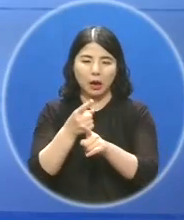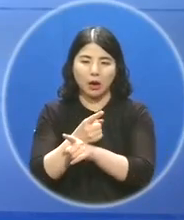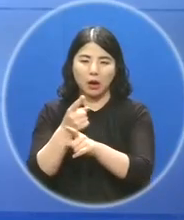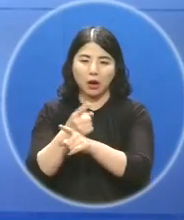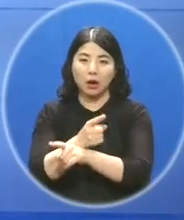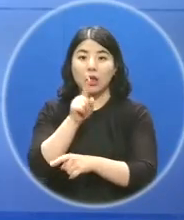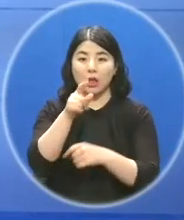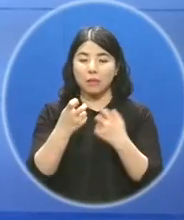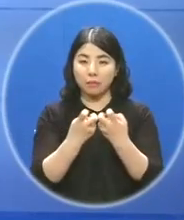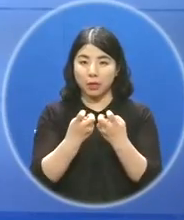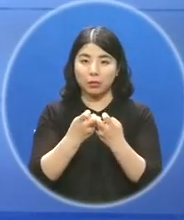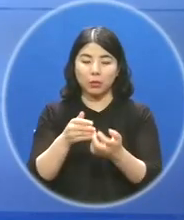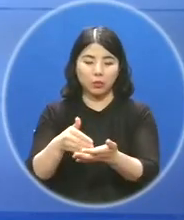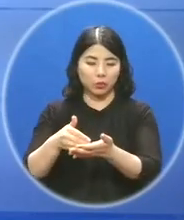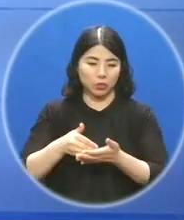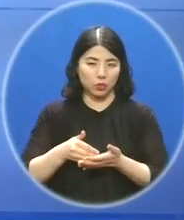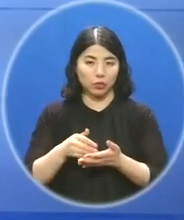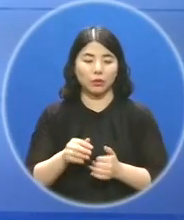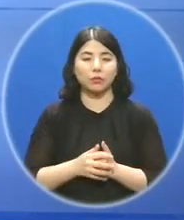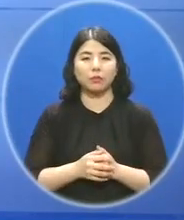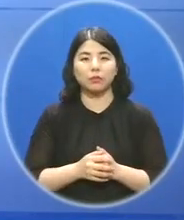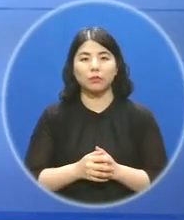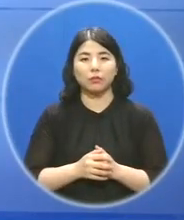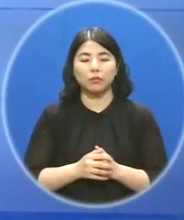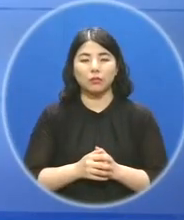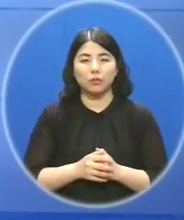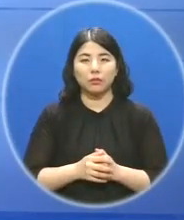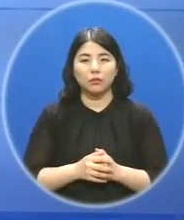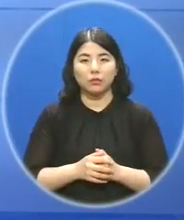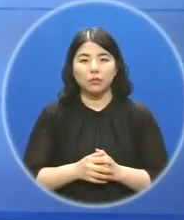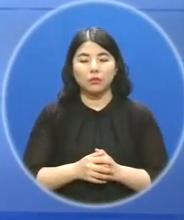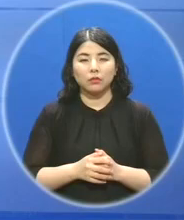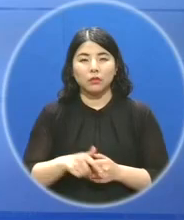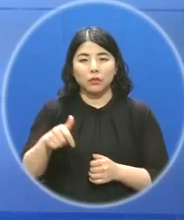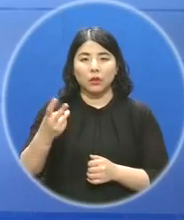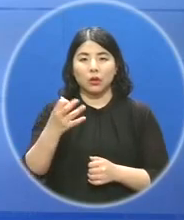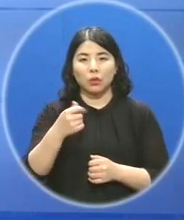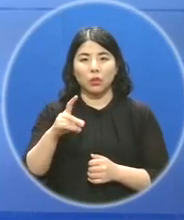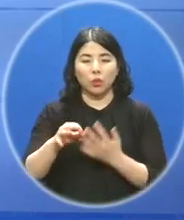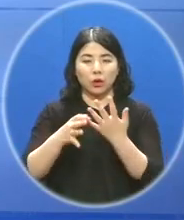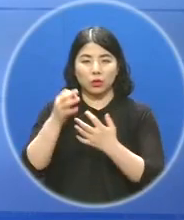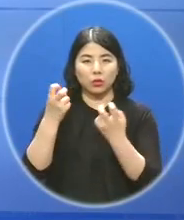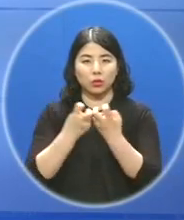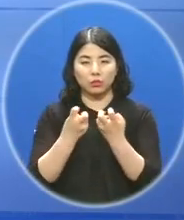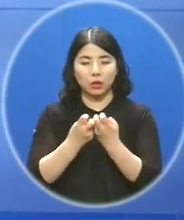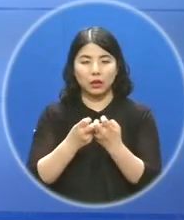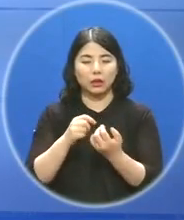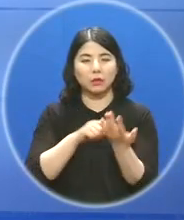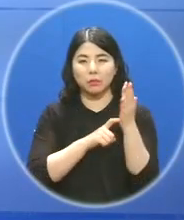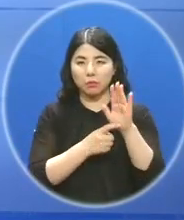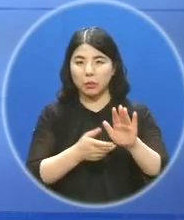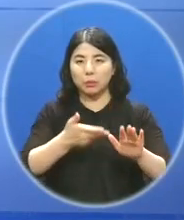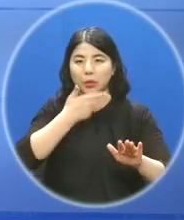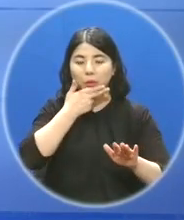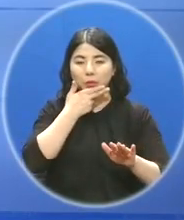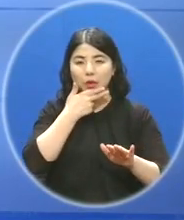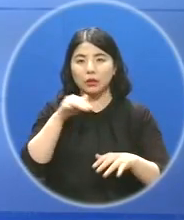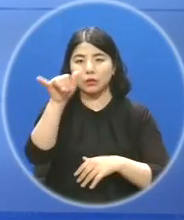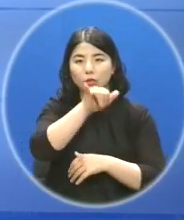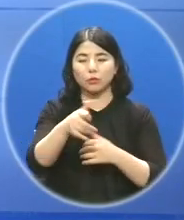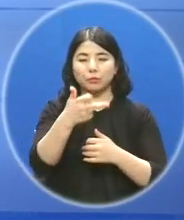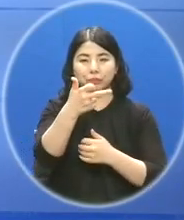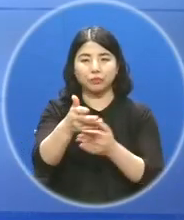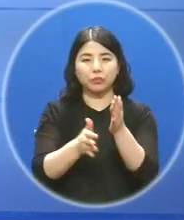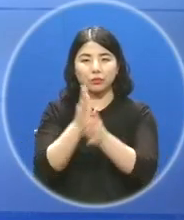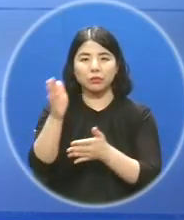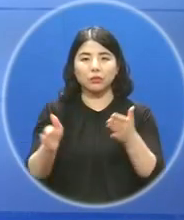가지 그 방법적인 것도 이제 제안이 되신 거고요. 사실 그 교황 선출 방식, 그러니까 정견 발표조차도 없는 데가 전국 17개